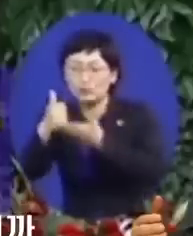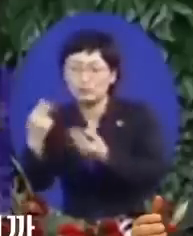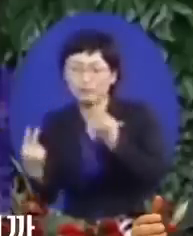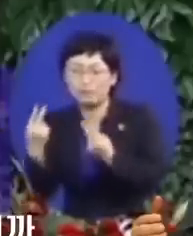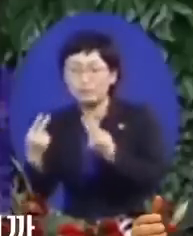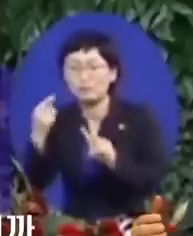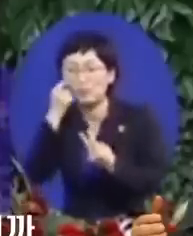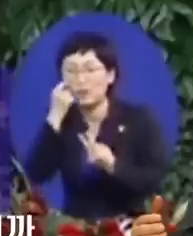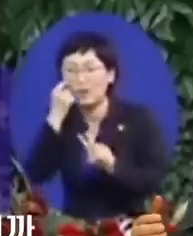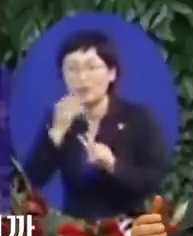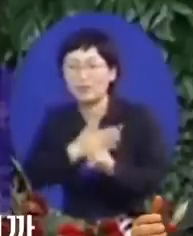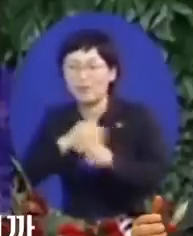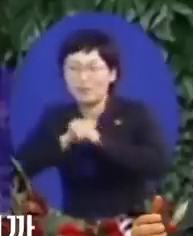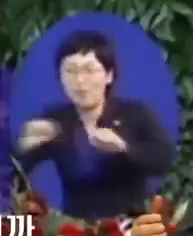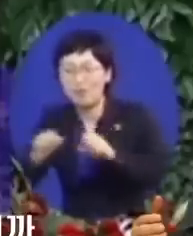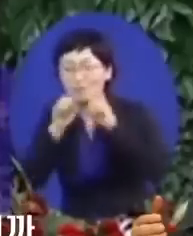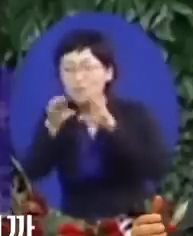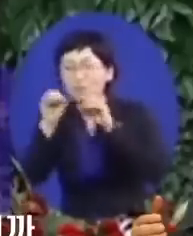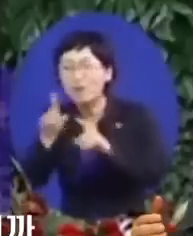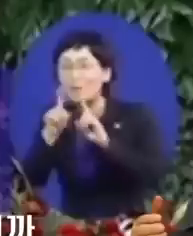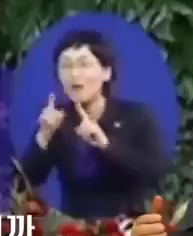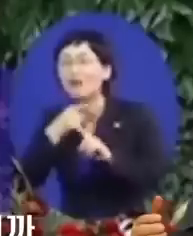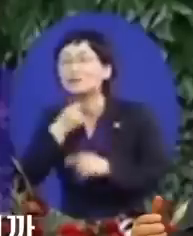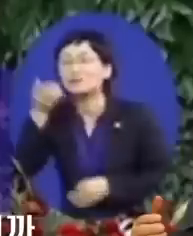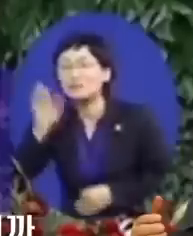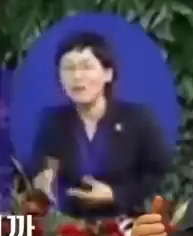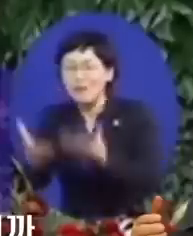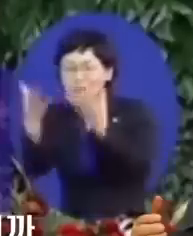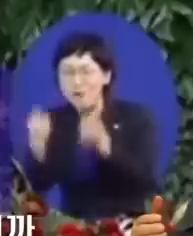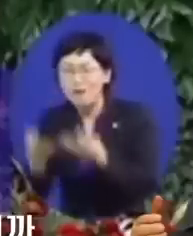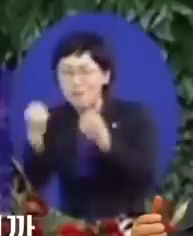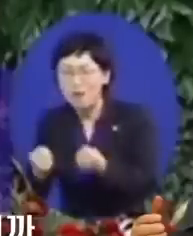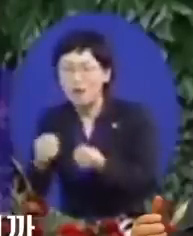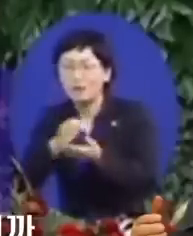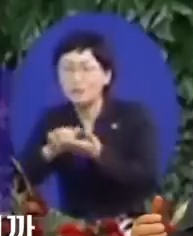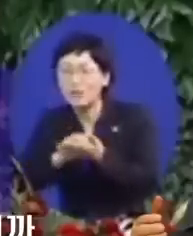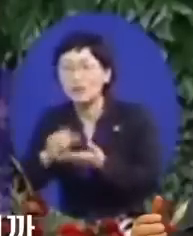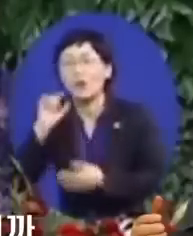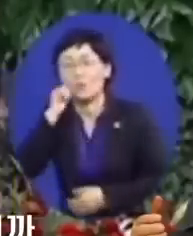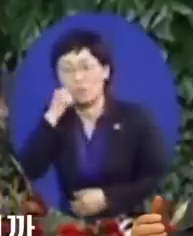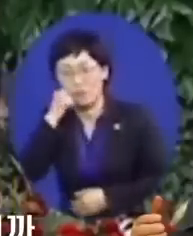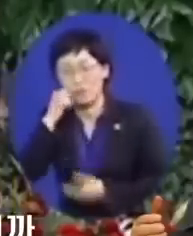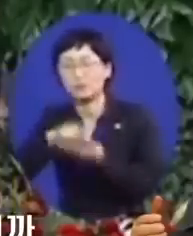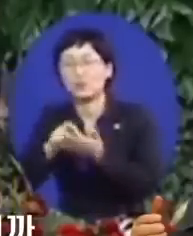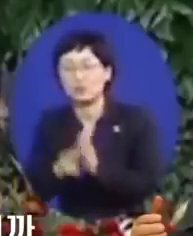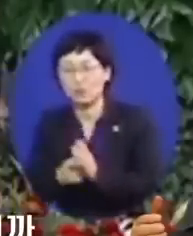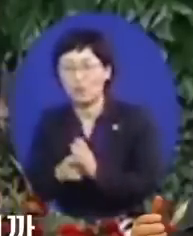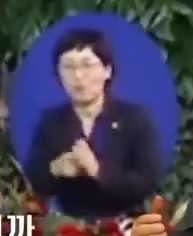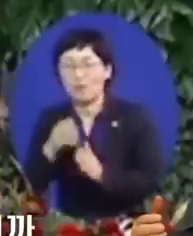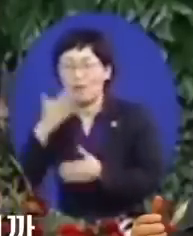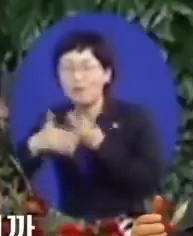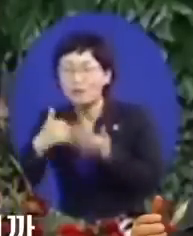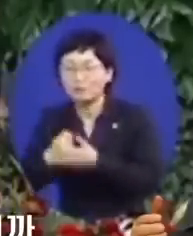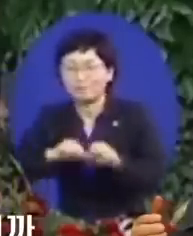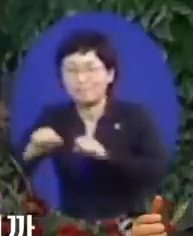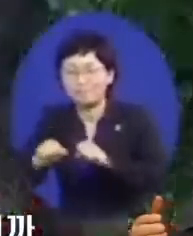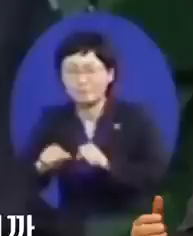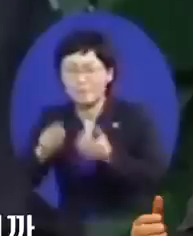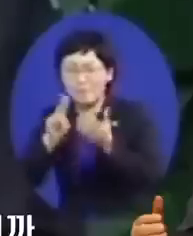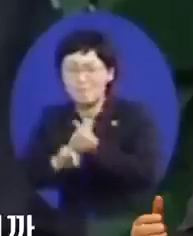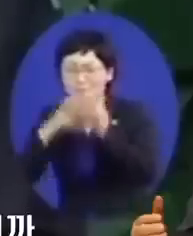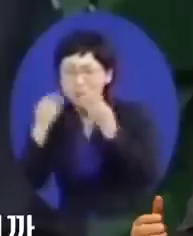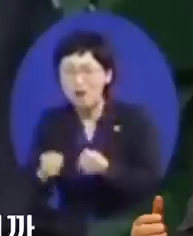내가 널리 알려 말하고자 하나 너무 많아 그 수를 셀 수도 없나이다. 하나님께서 행하신 기적이 너무 많아서 헤아릴 수